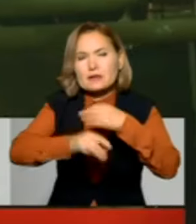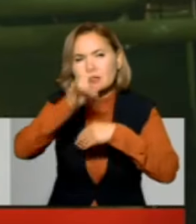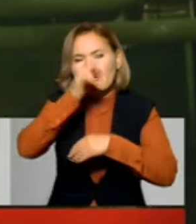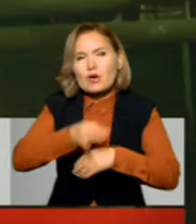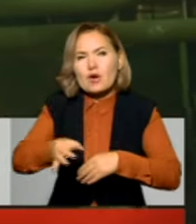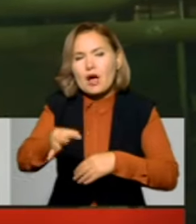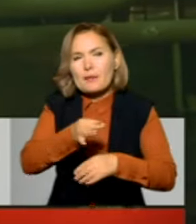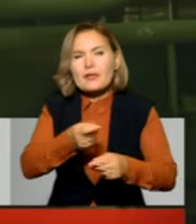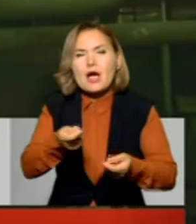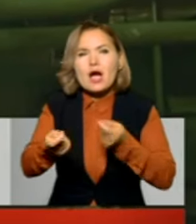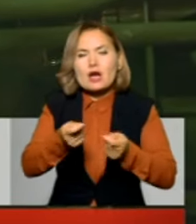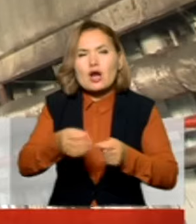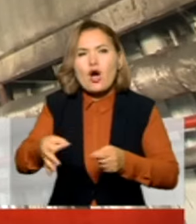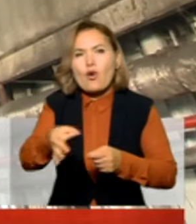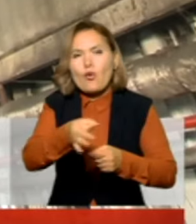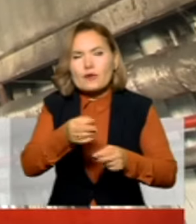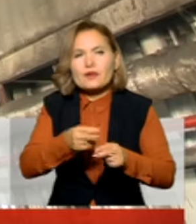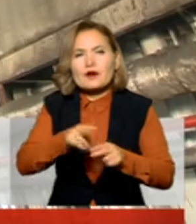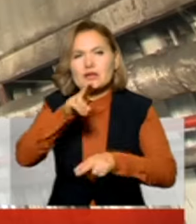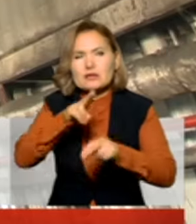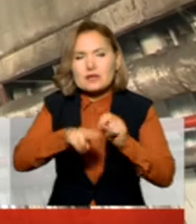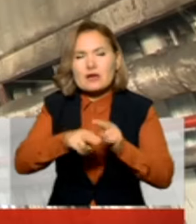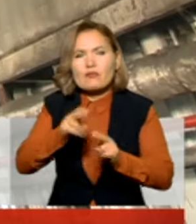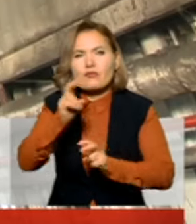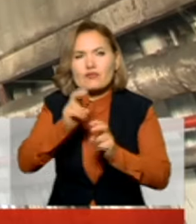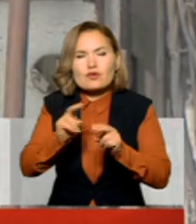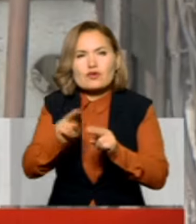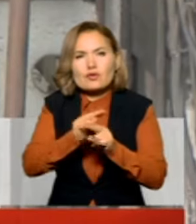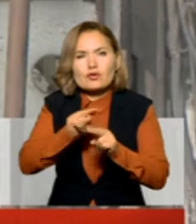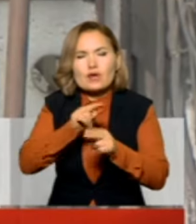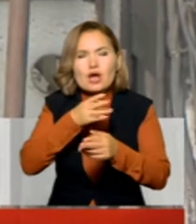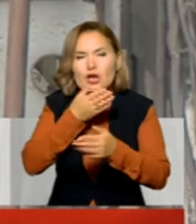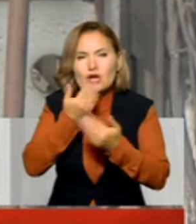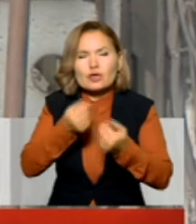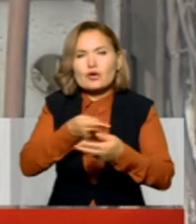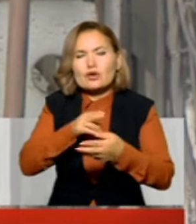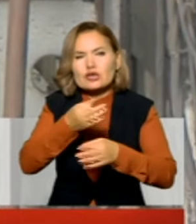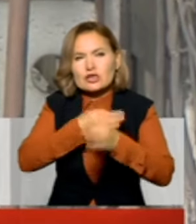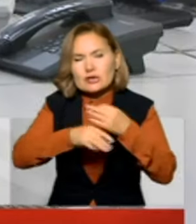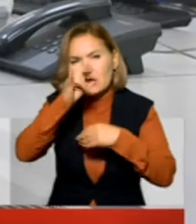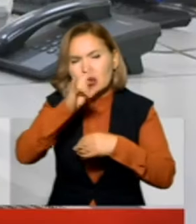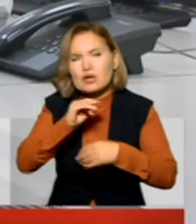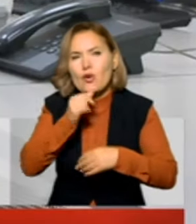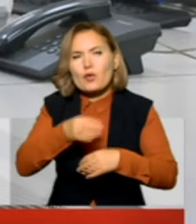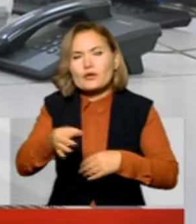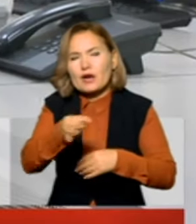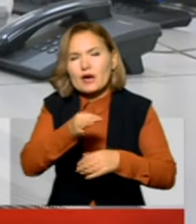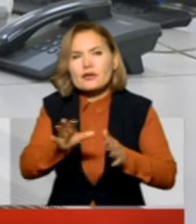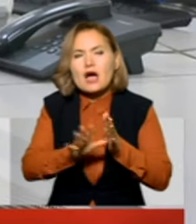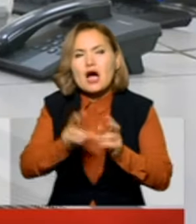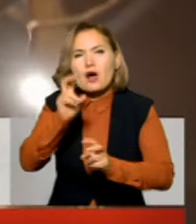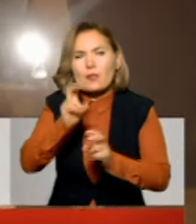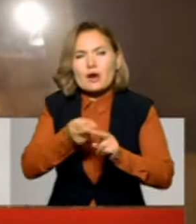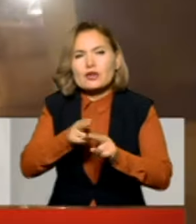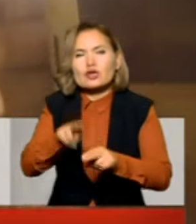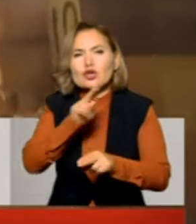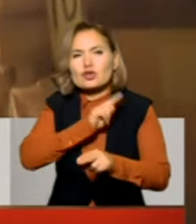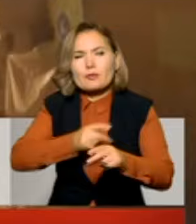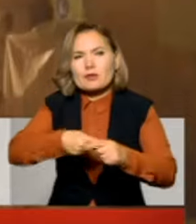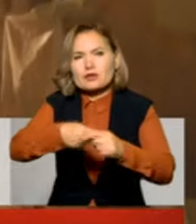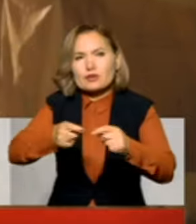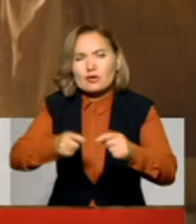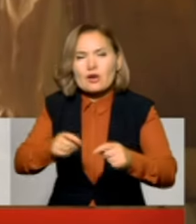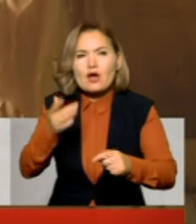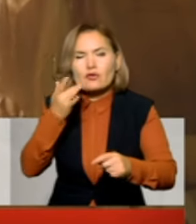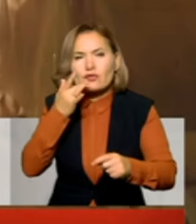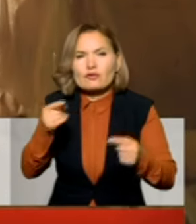облысы әкімдігі әлі күнге мердігерді анықтамаған. Қостанай, Шығыс Қазақстан облысы мен Шах теңіздегі жылу орталықтарындағы жұмыста кестеден